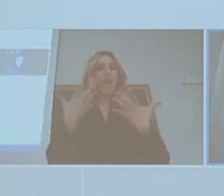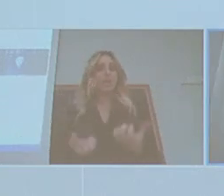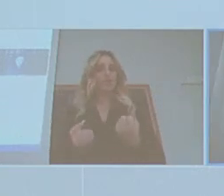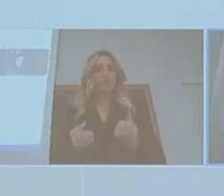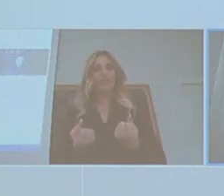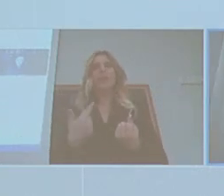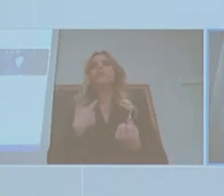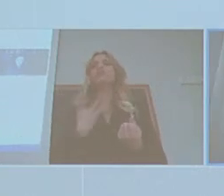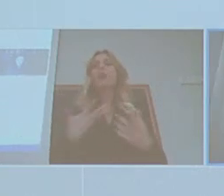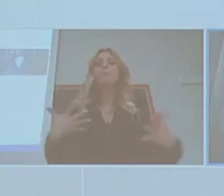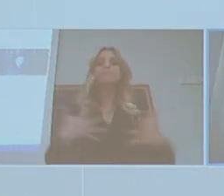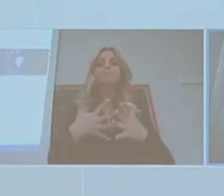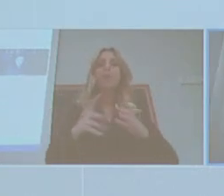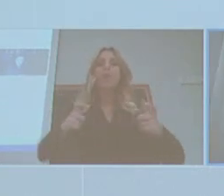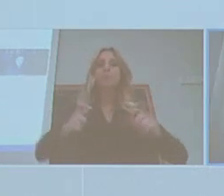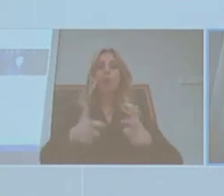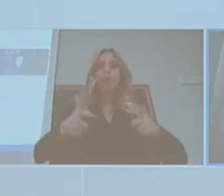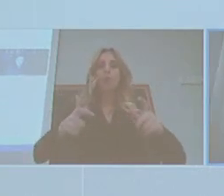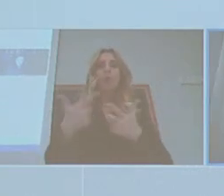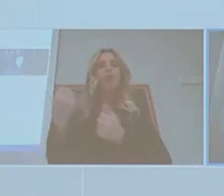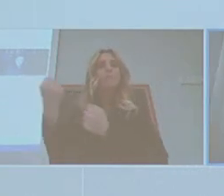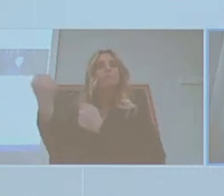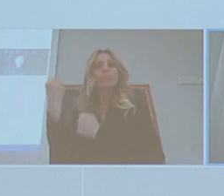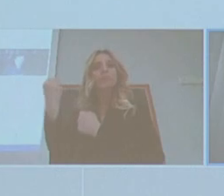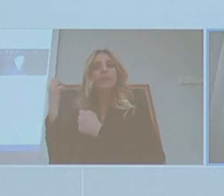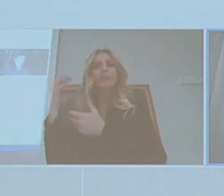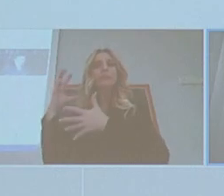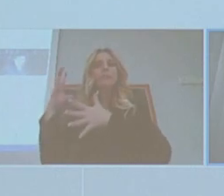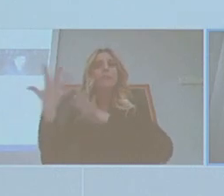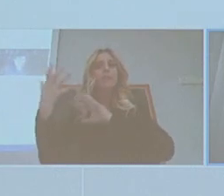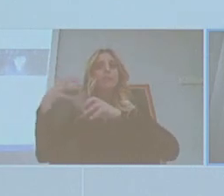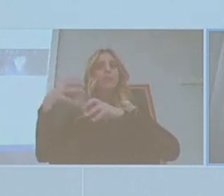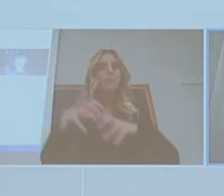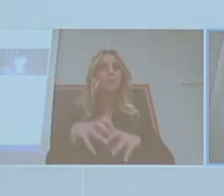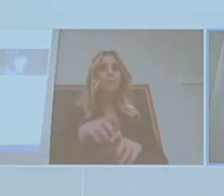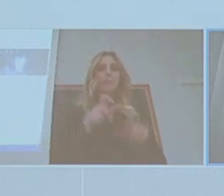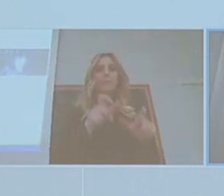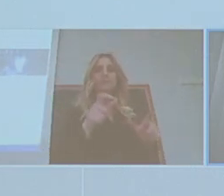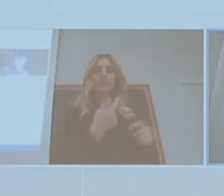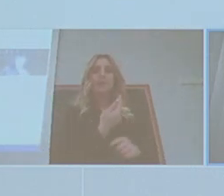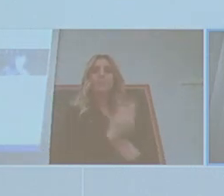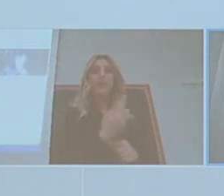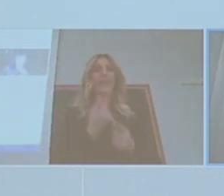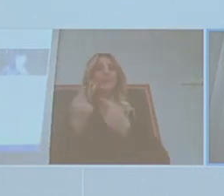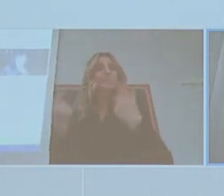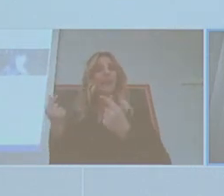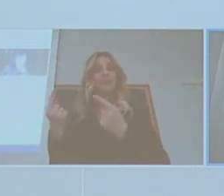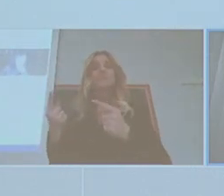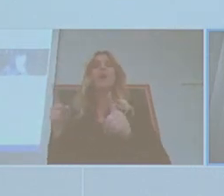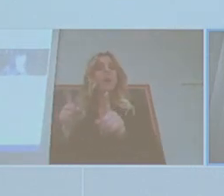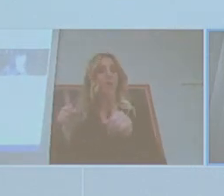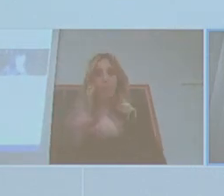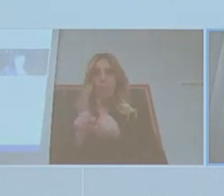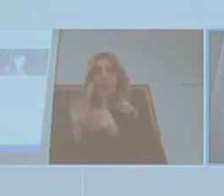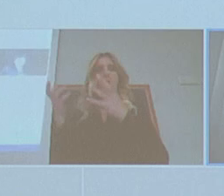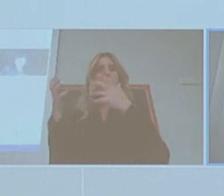degli inceppamenti, il potere sta tornando nelle mani di pochi, la ricchezza sta tornando nelle mani di pochi e soprattutto, come è